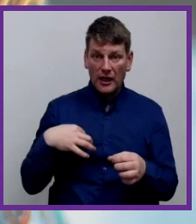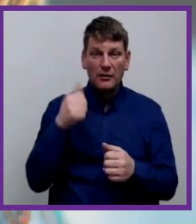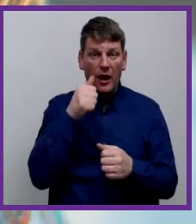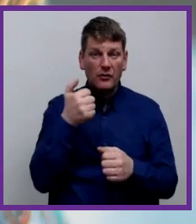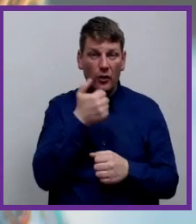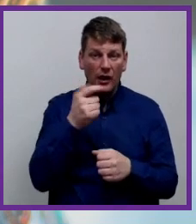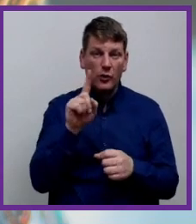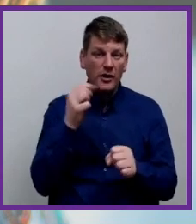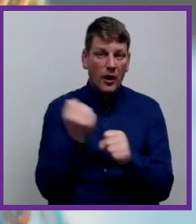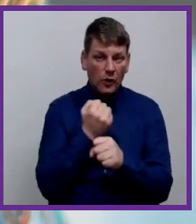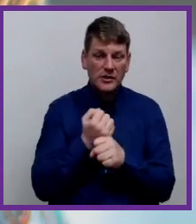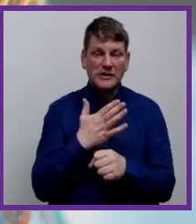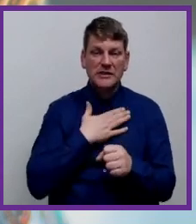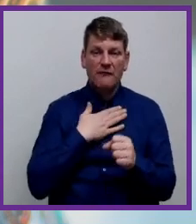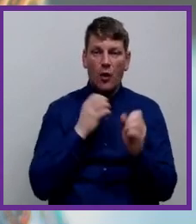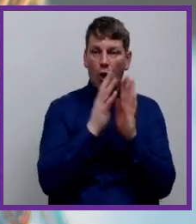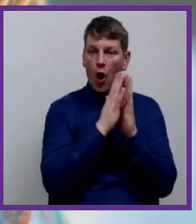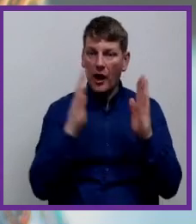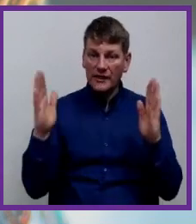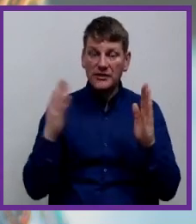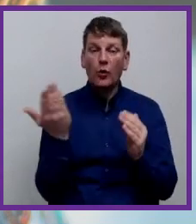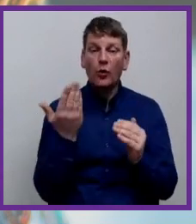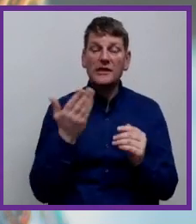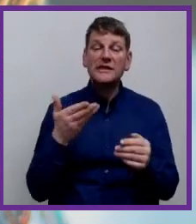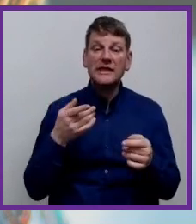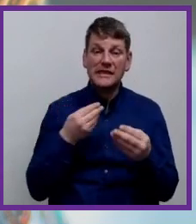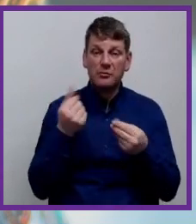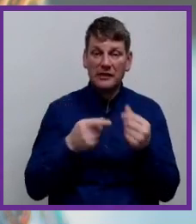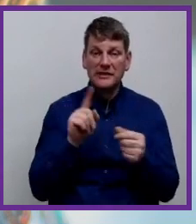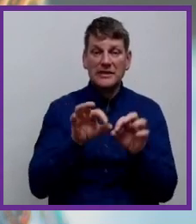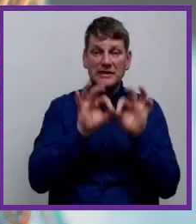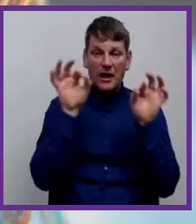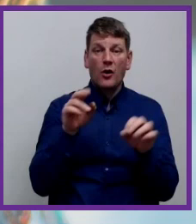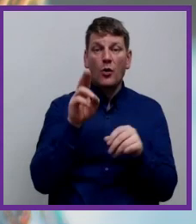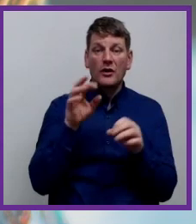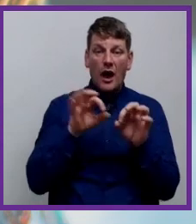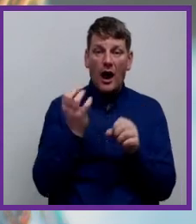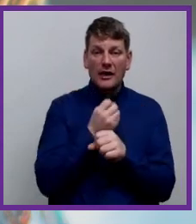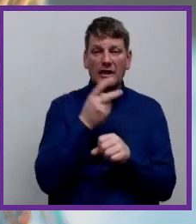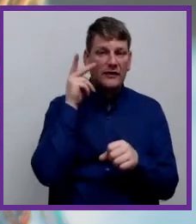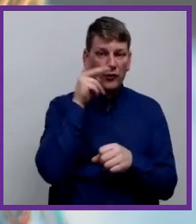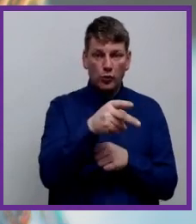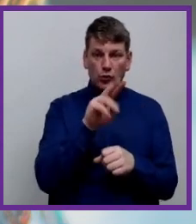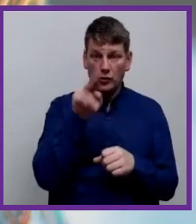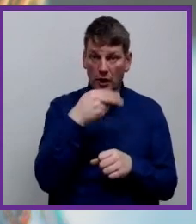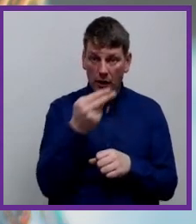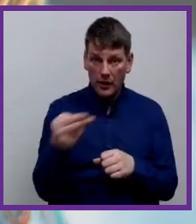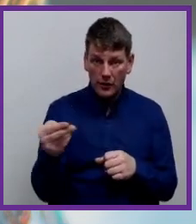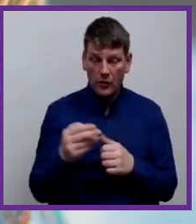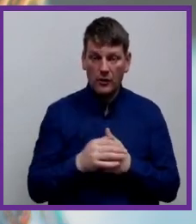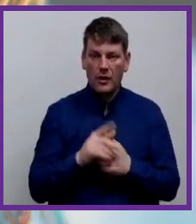gadu jāuztais sauktā kolekcija, kuras izmaksas ir sākot ar 2000 latiem. Tas ir eiro.